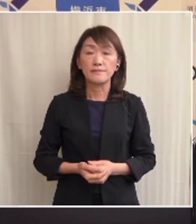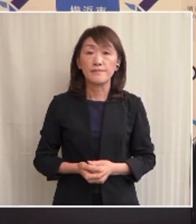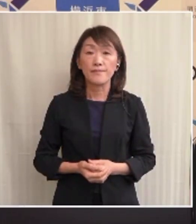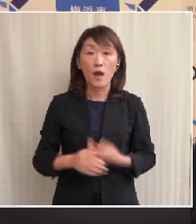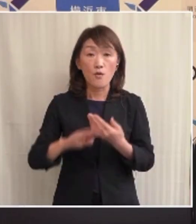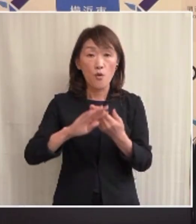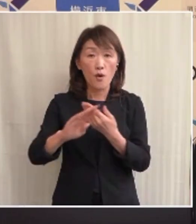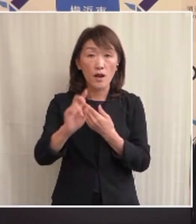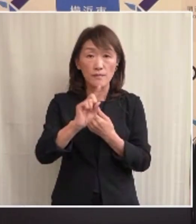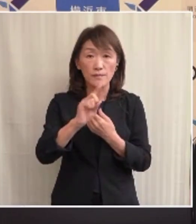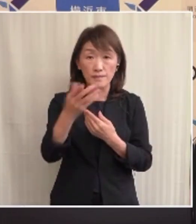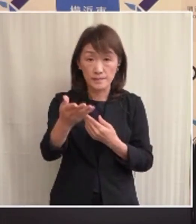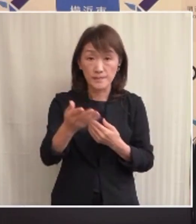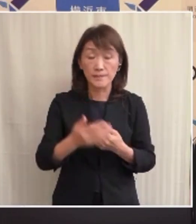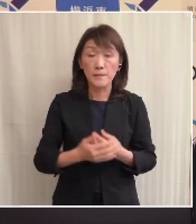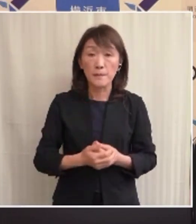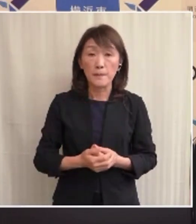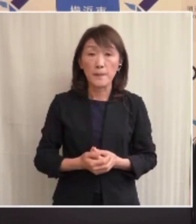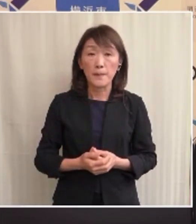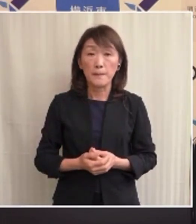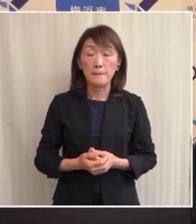各社いかがでしょうか。